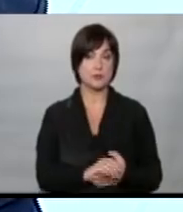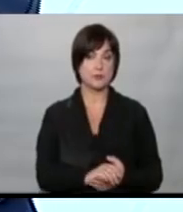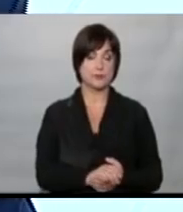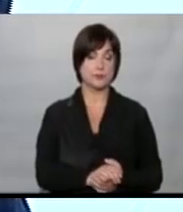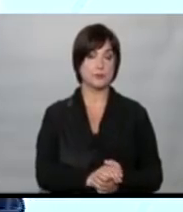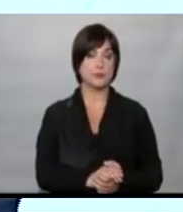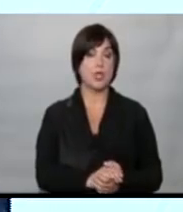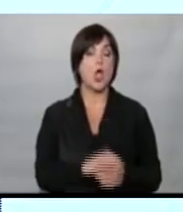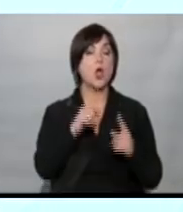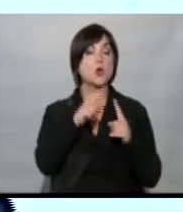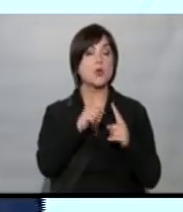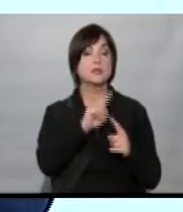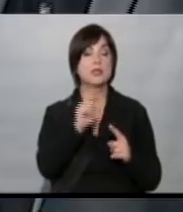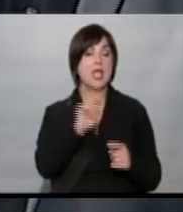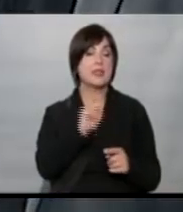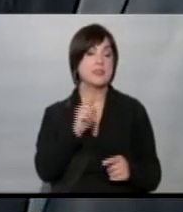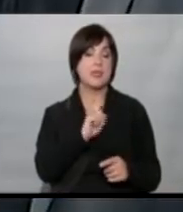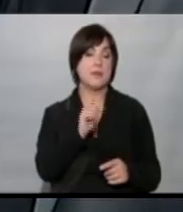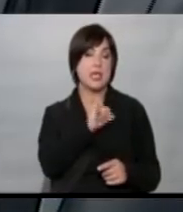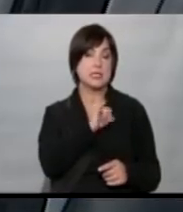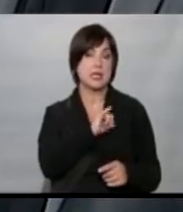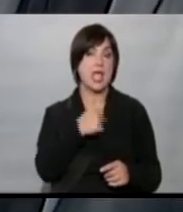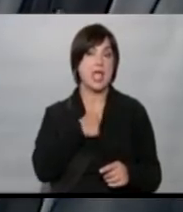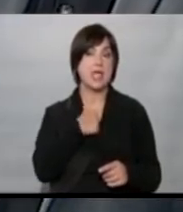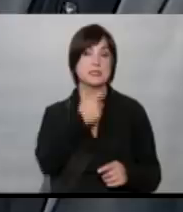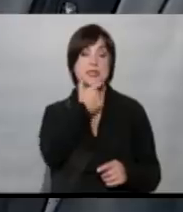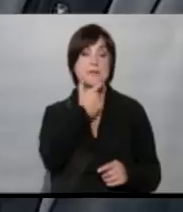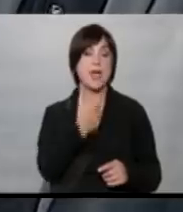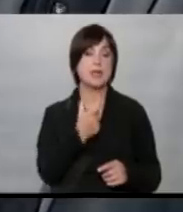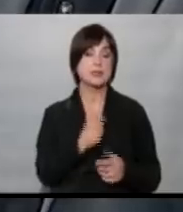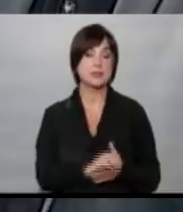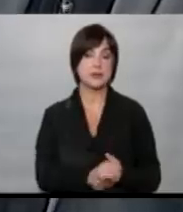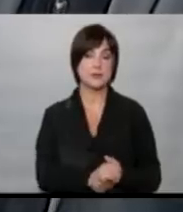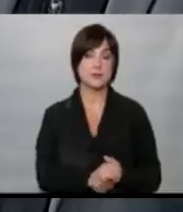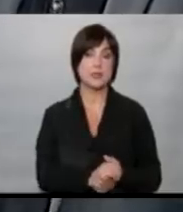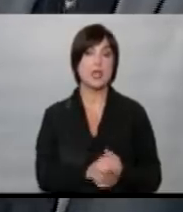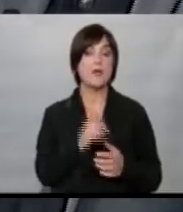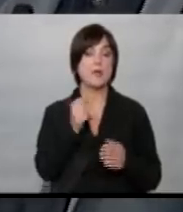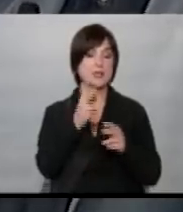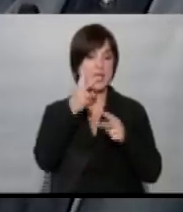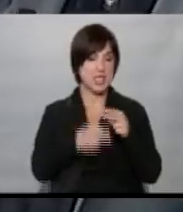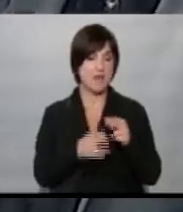воопшто не ги знаат. Груевски воопшто не ме интересира, јас магистрирам... И сега само да завршам. И сега, разговарајќи